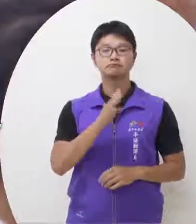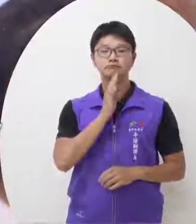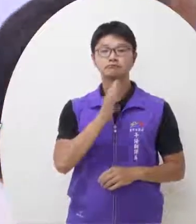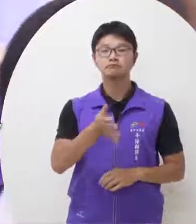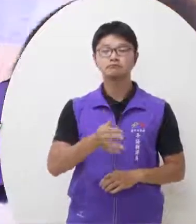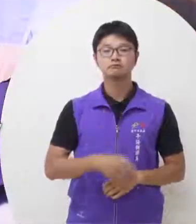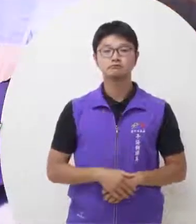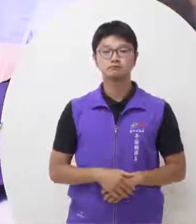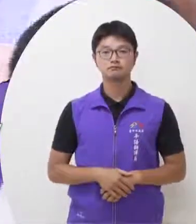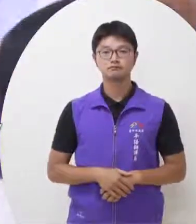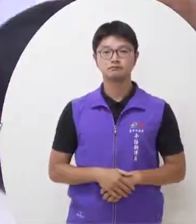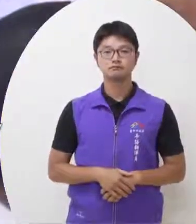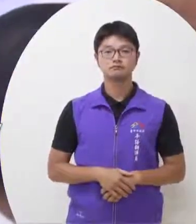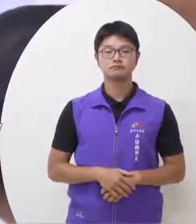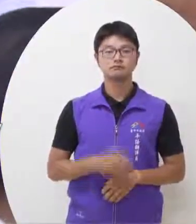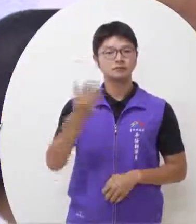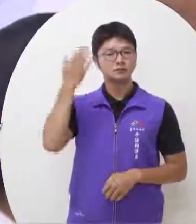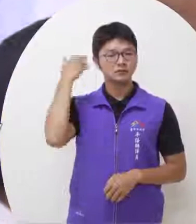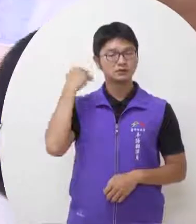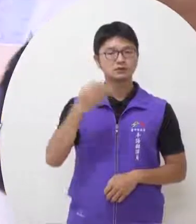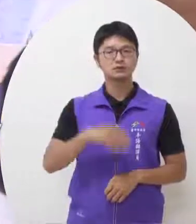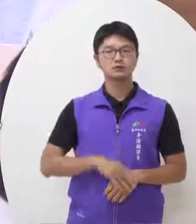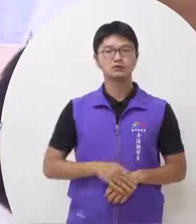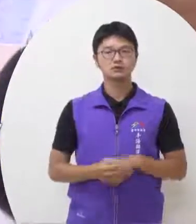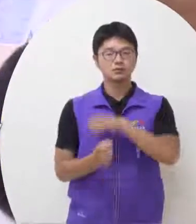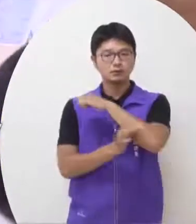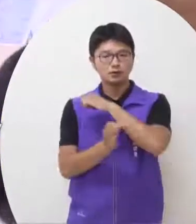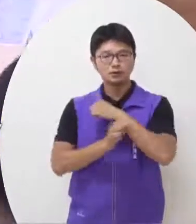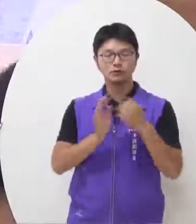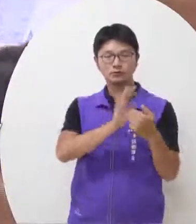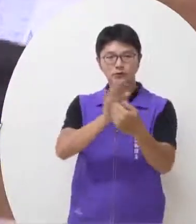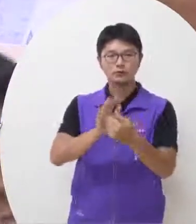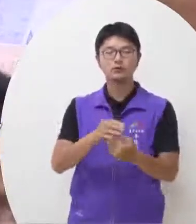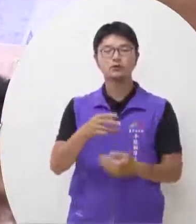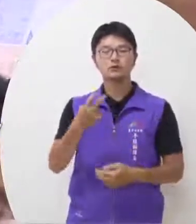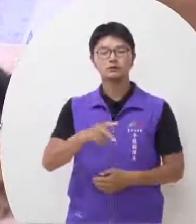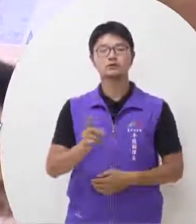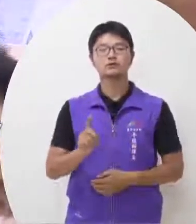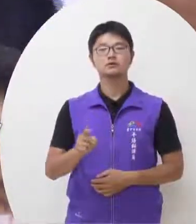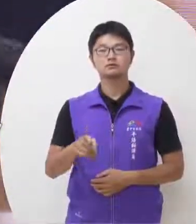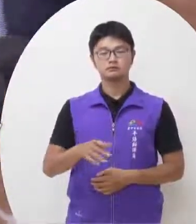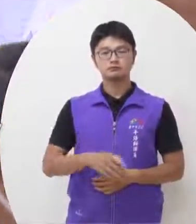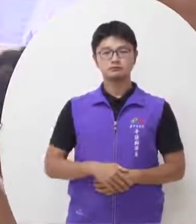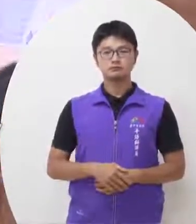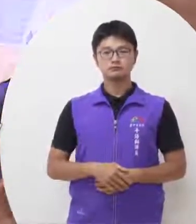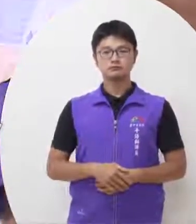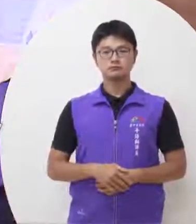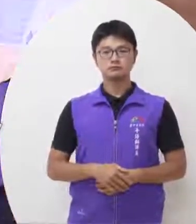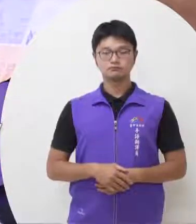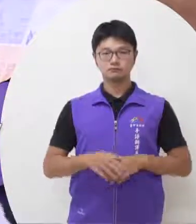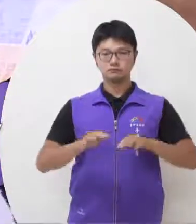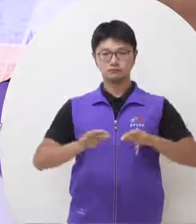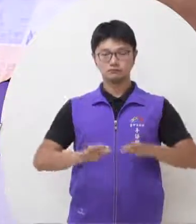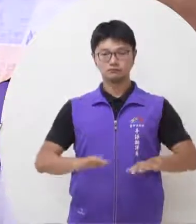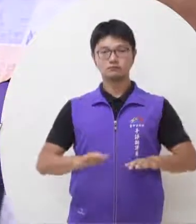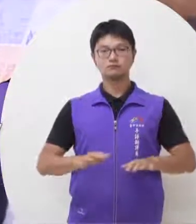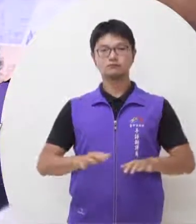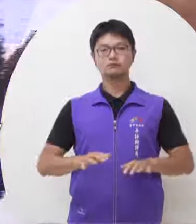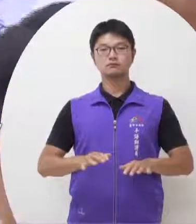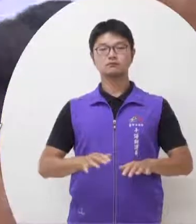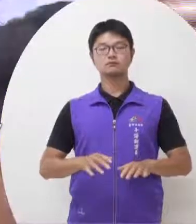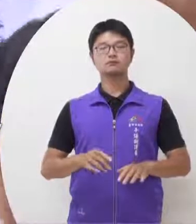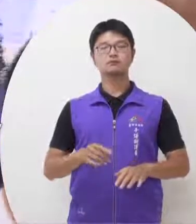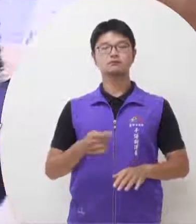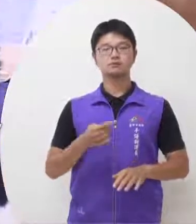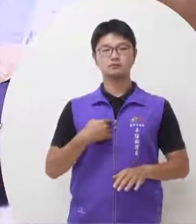前的那个防空屋，还有上一次我们后线的万垒。还有这一次的那个乐居金奖， 就看着